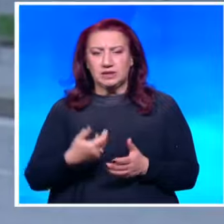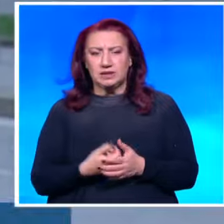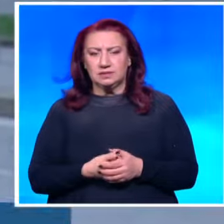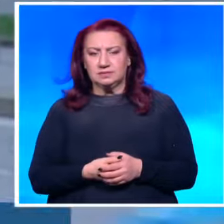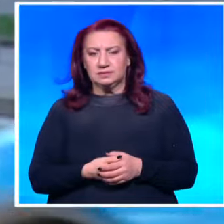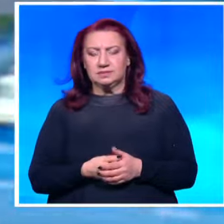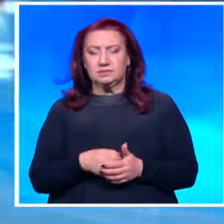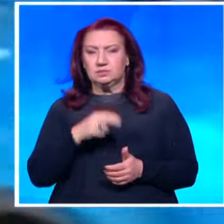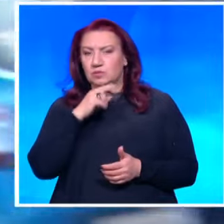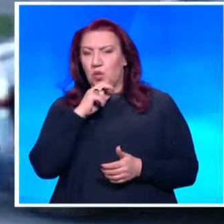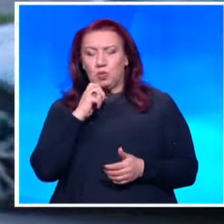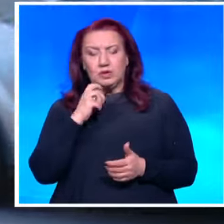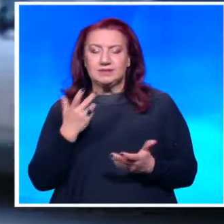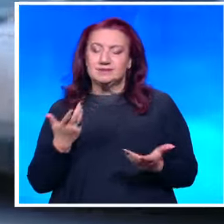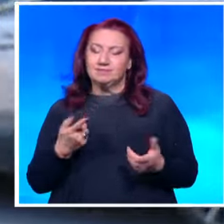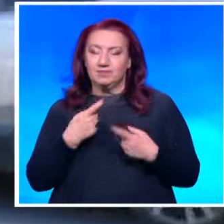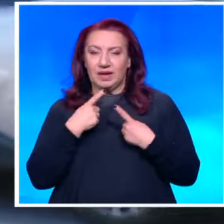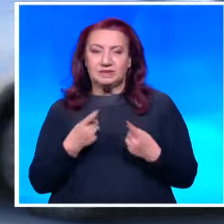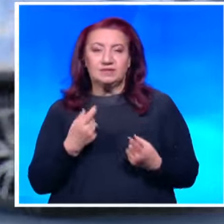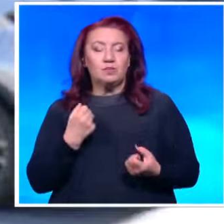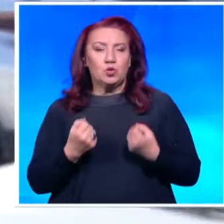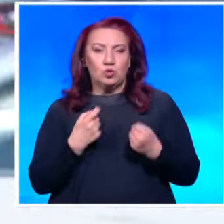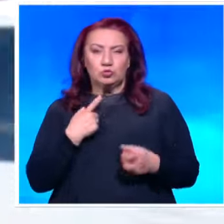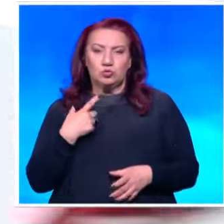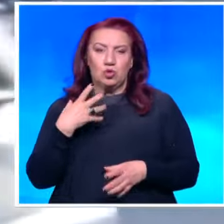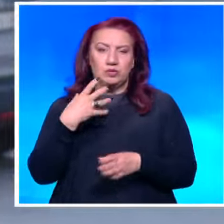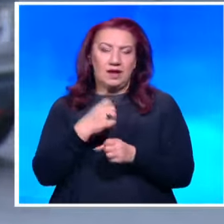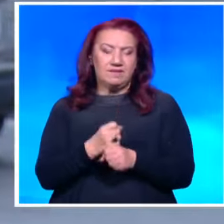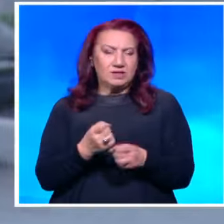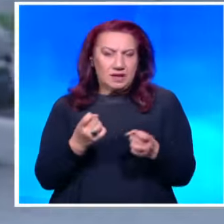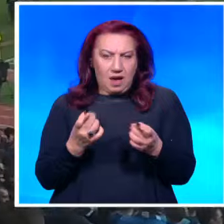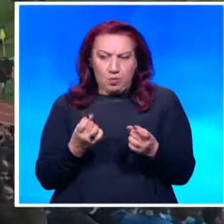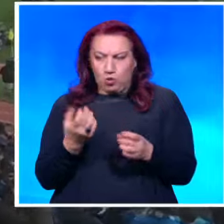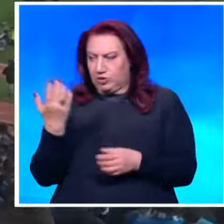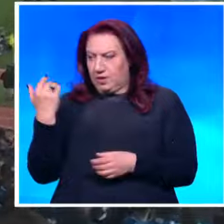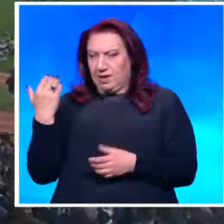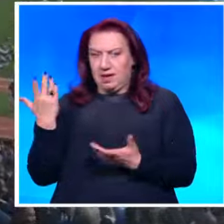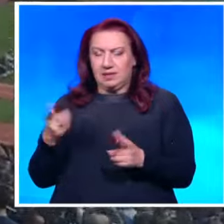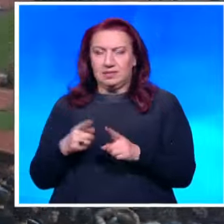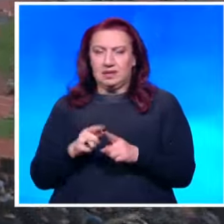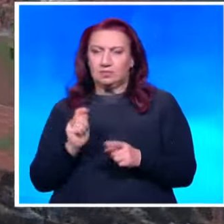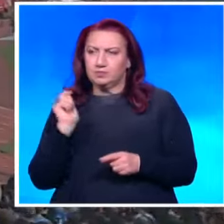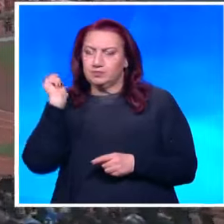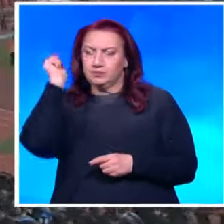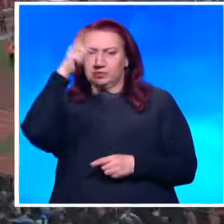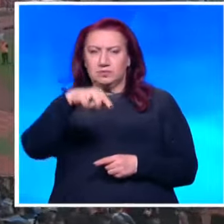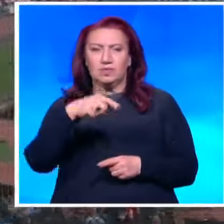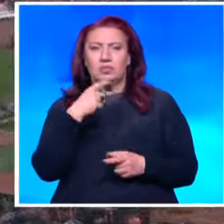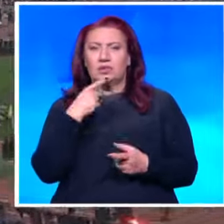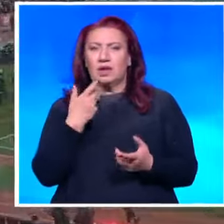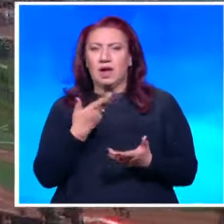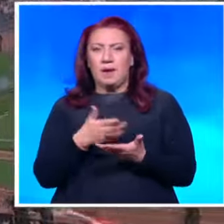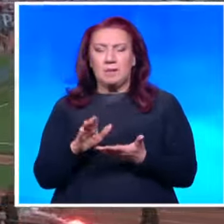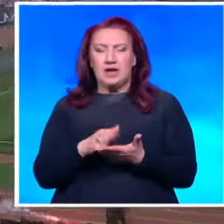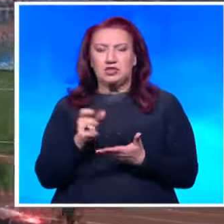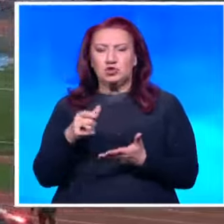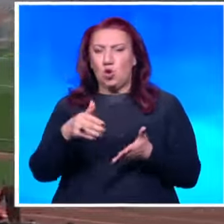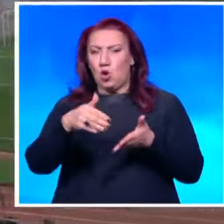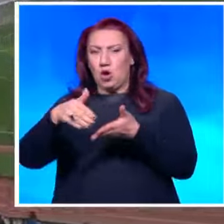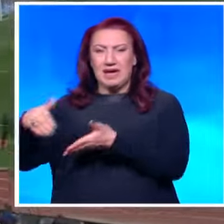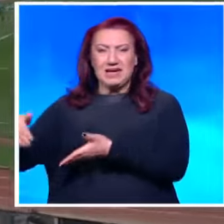признаха, че е много трудно да хванат модерните в последните дербита ракети, които летят между секторите.